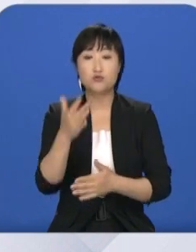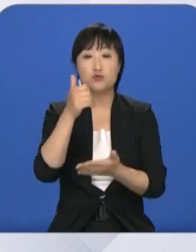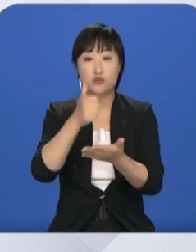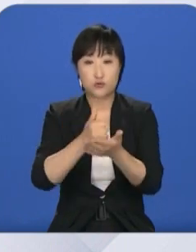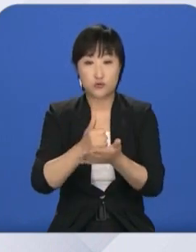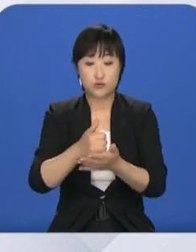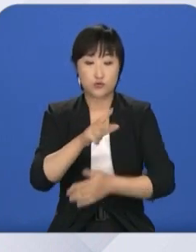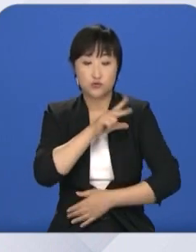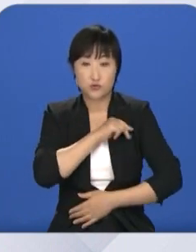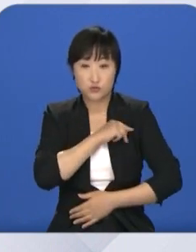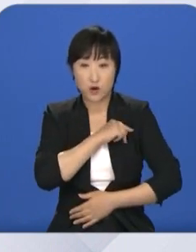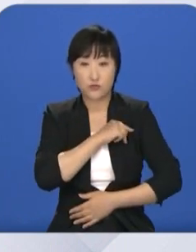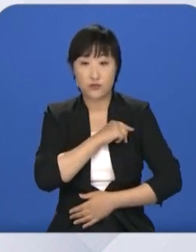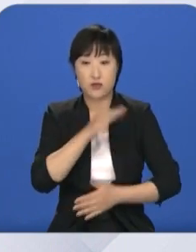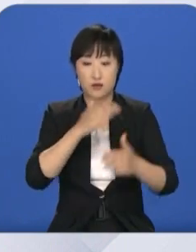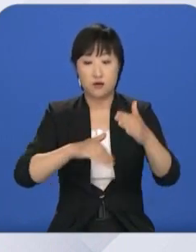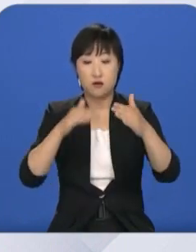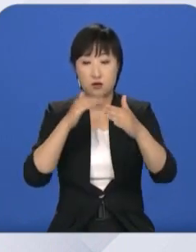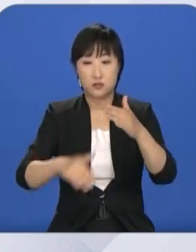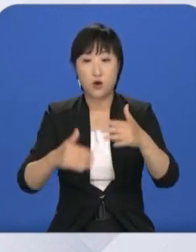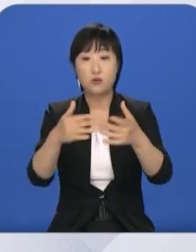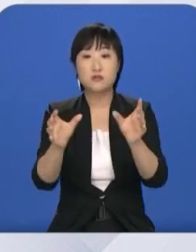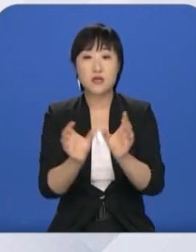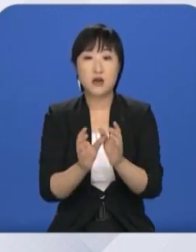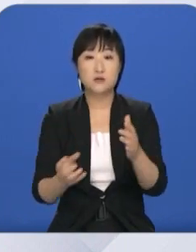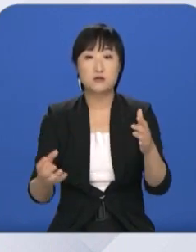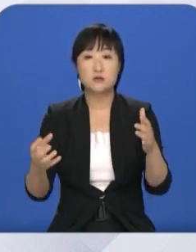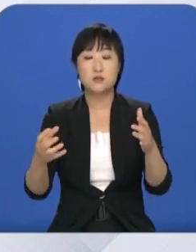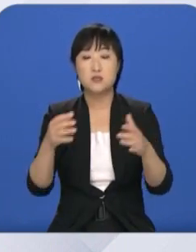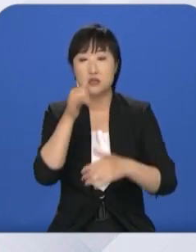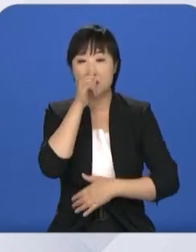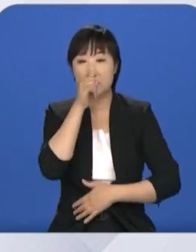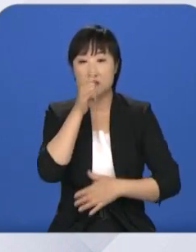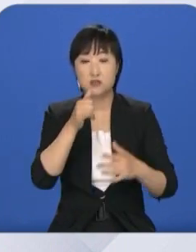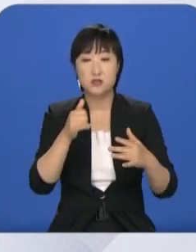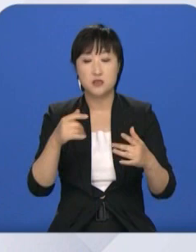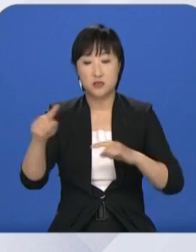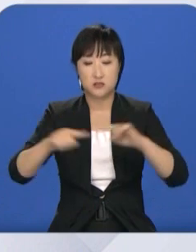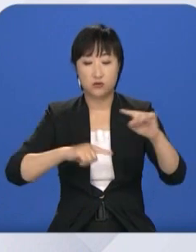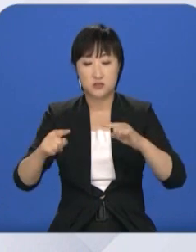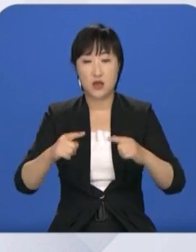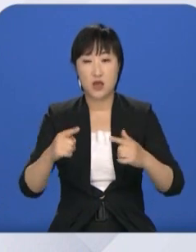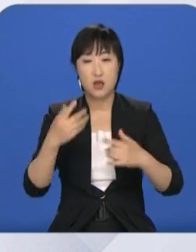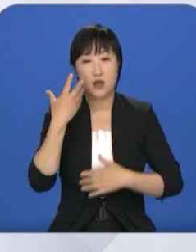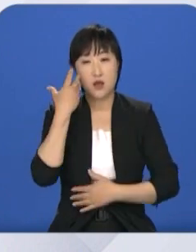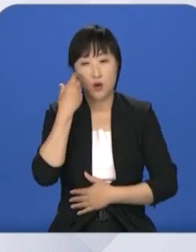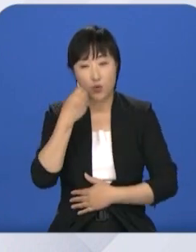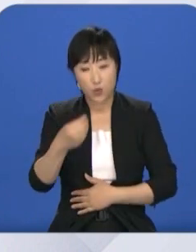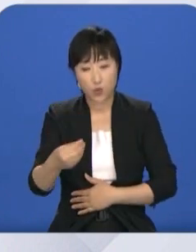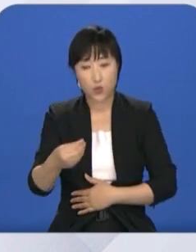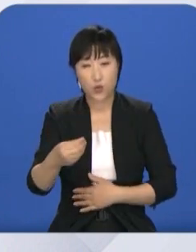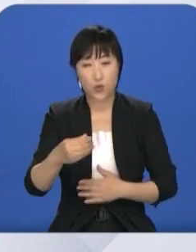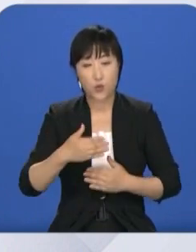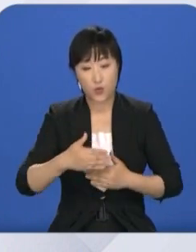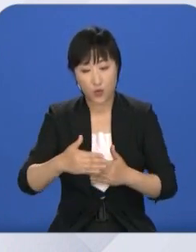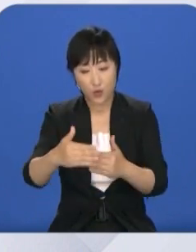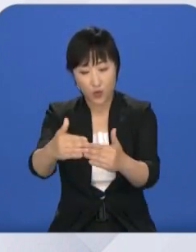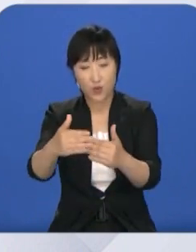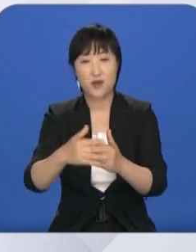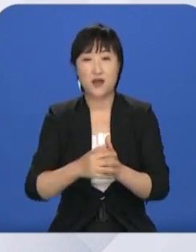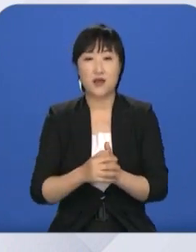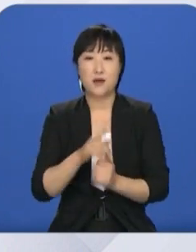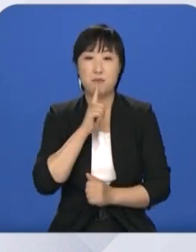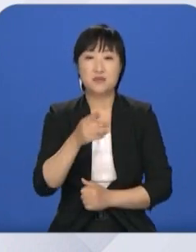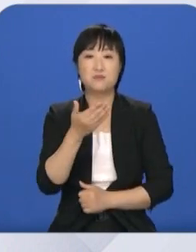도의원, 군의원 같은 정당 소속이 있어야 더 군정이 원활하게 돌아가지 않겠느냐 그런